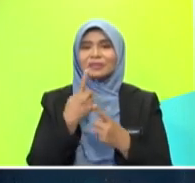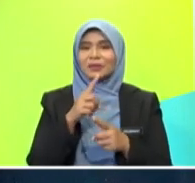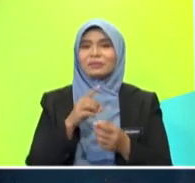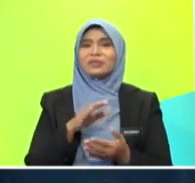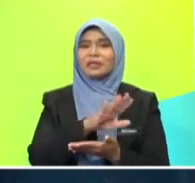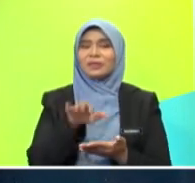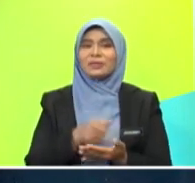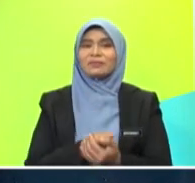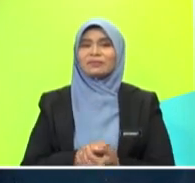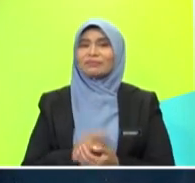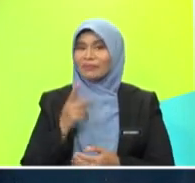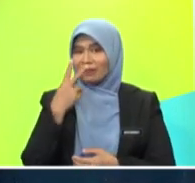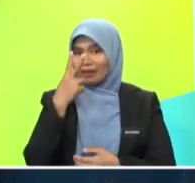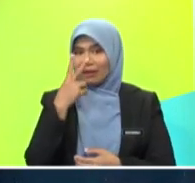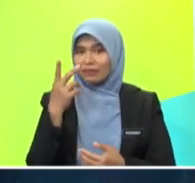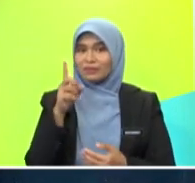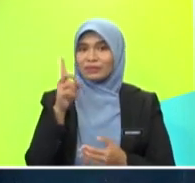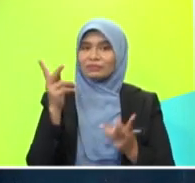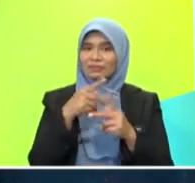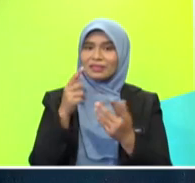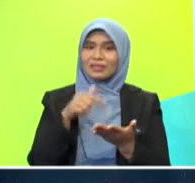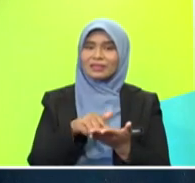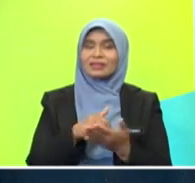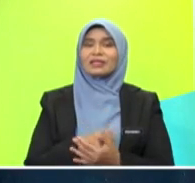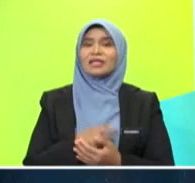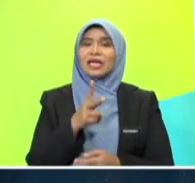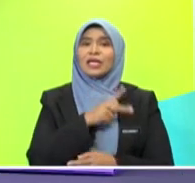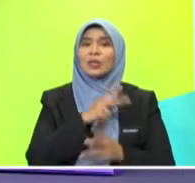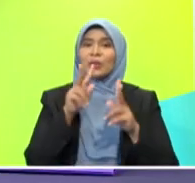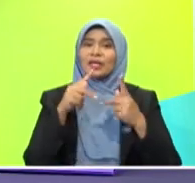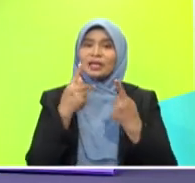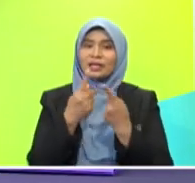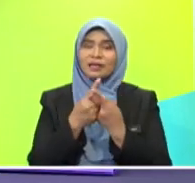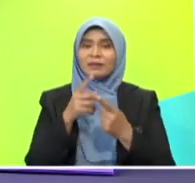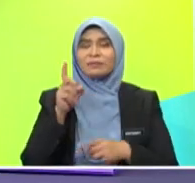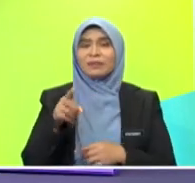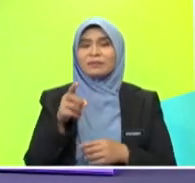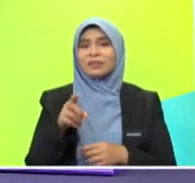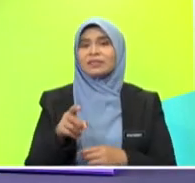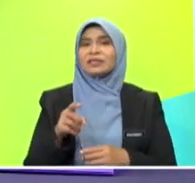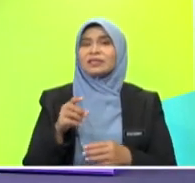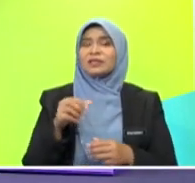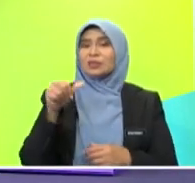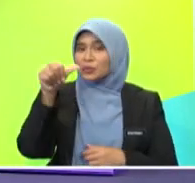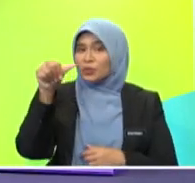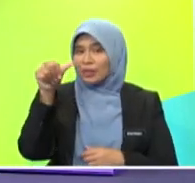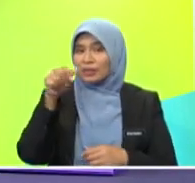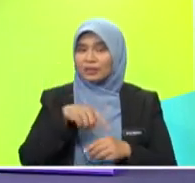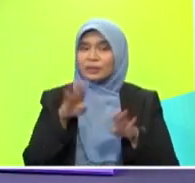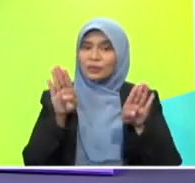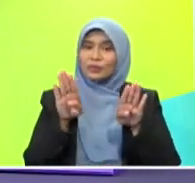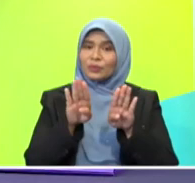sekali lagi ya yang pertama ketua kelas perlu memastikan Swiss ditutup